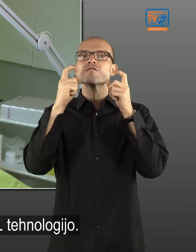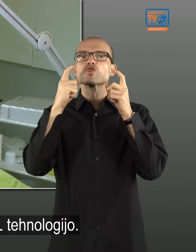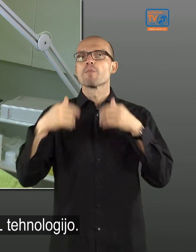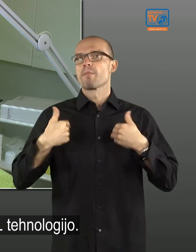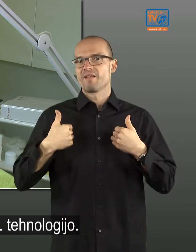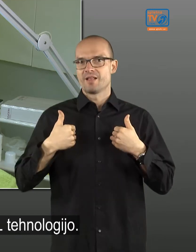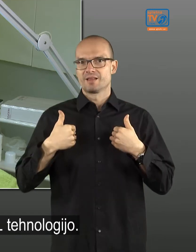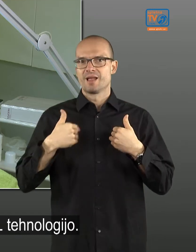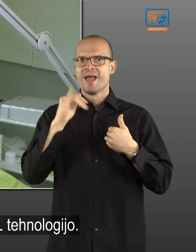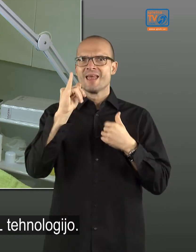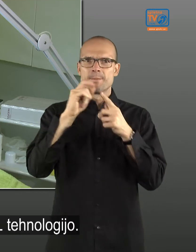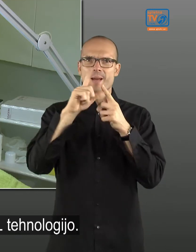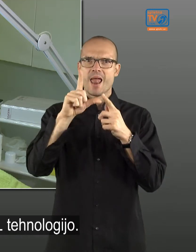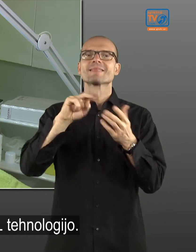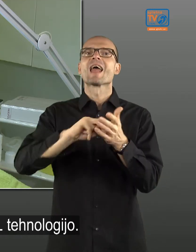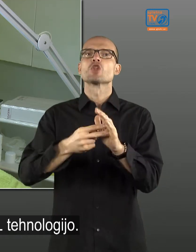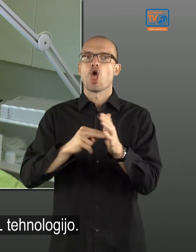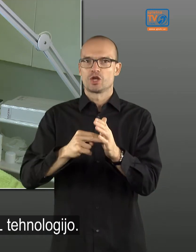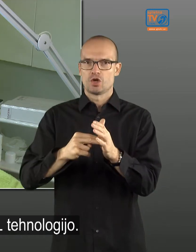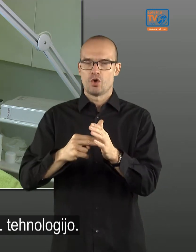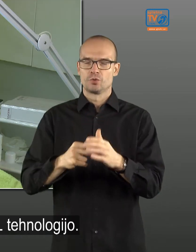z IPL tehnologijo.